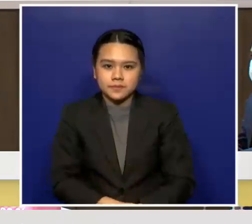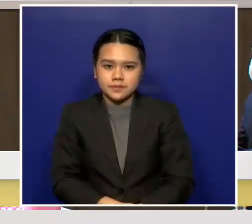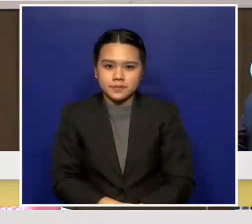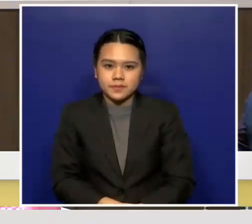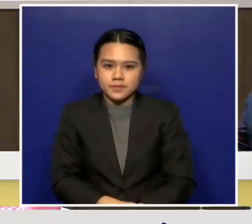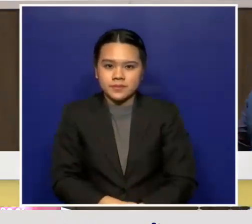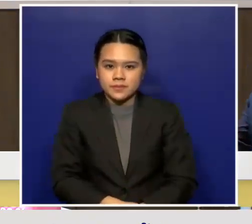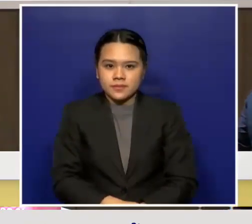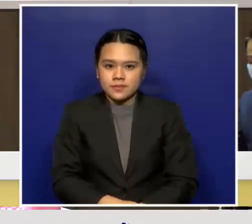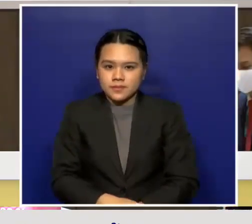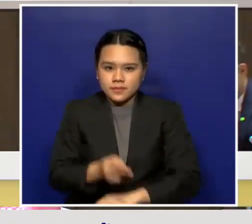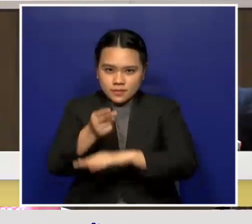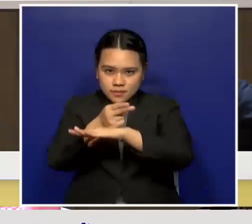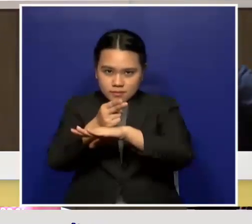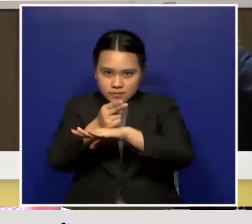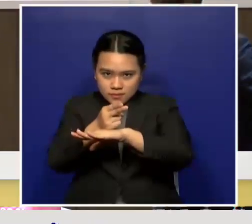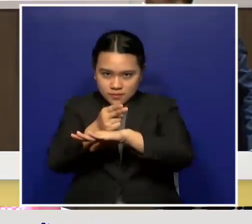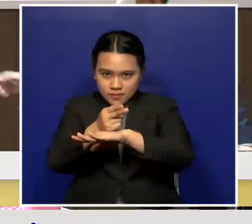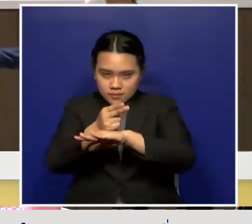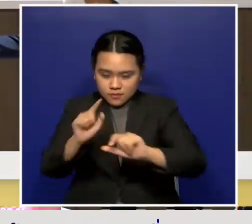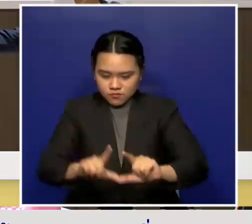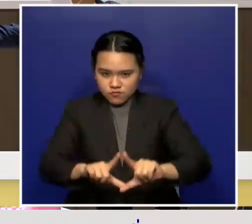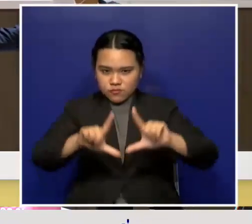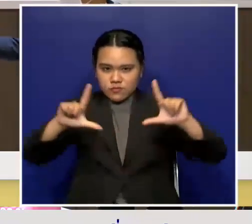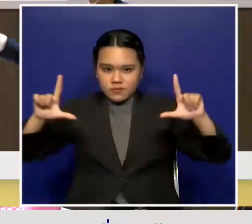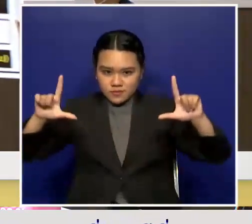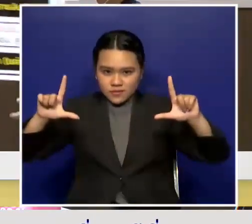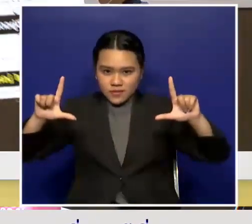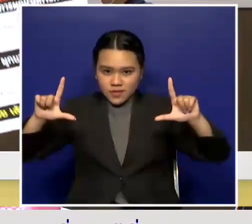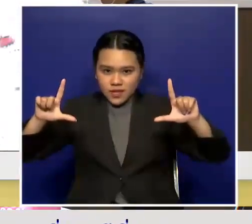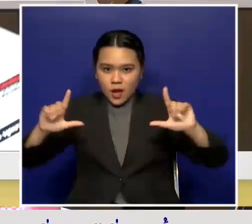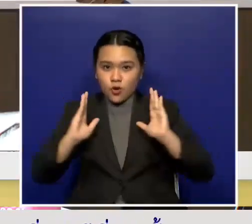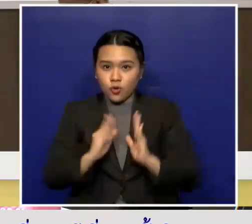ล้องซูมเลยนะครับสื่อมวลชนซูมเลยนะครับนี่ใบเสร็จของเจ้าสัวนะครับจอจานนะครับ